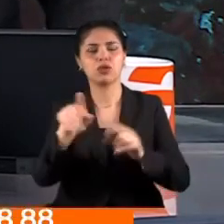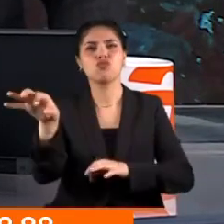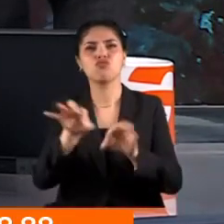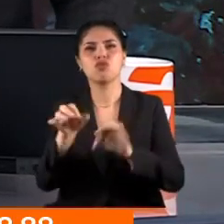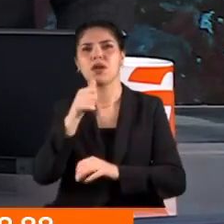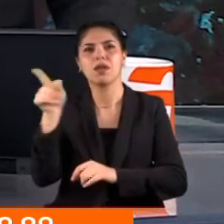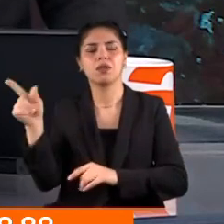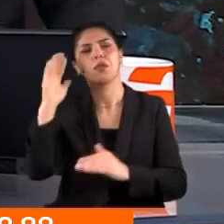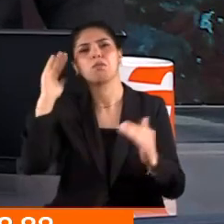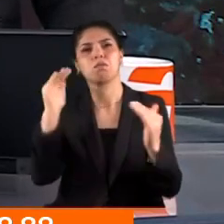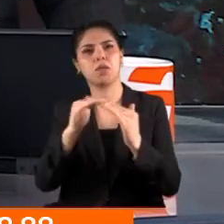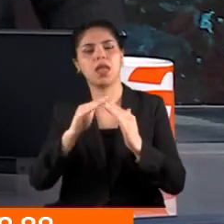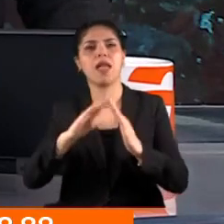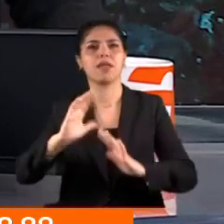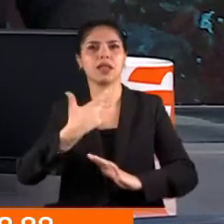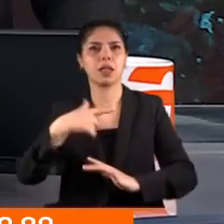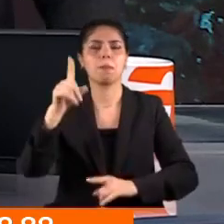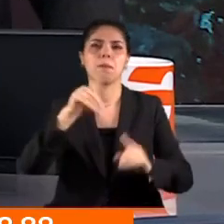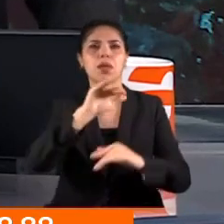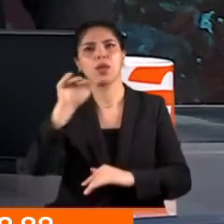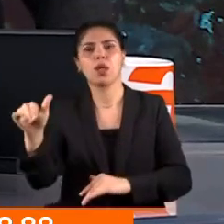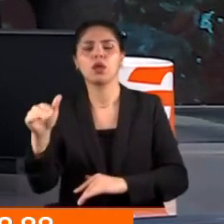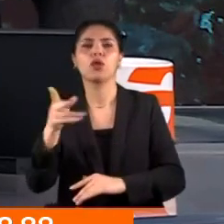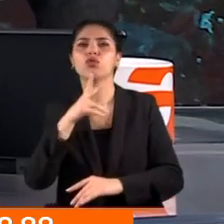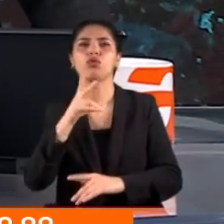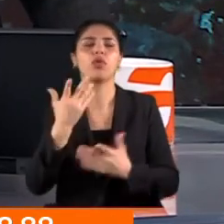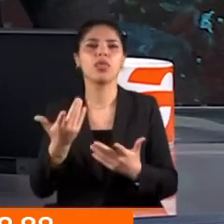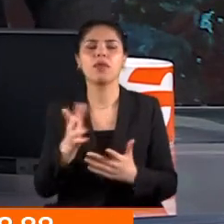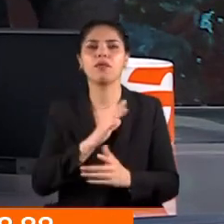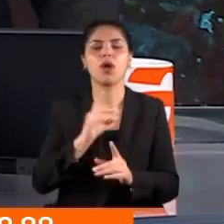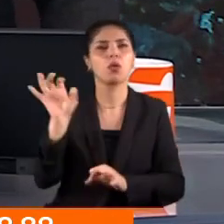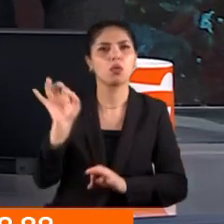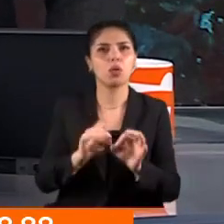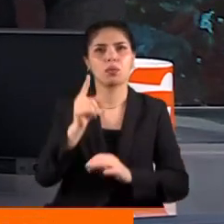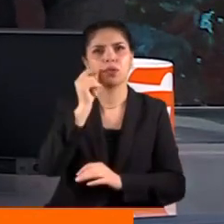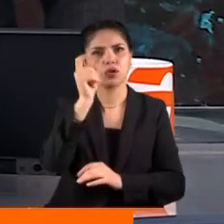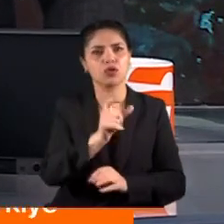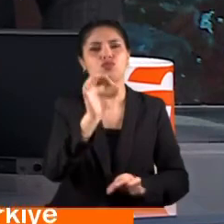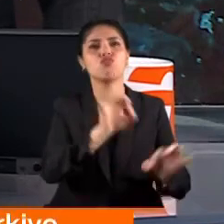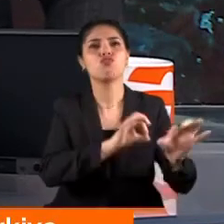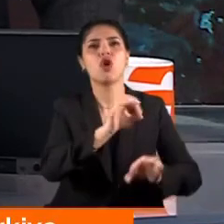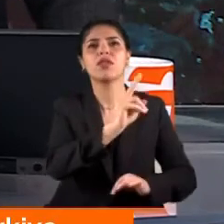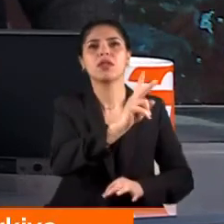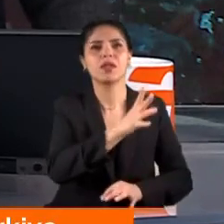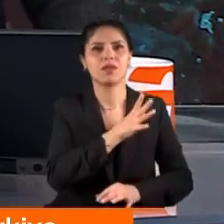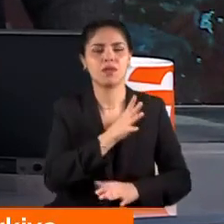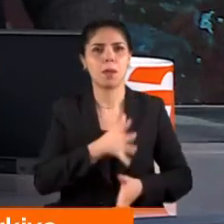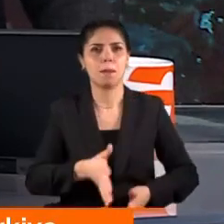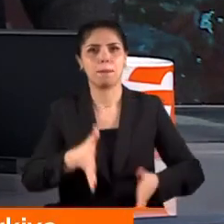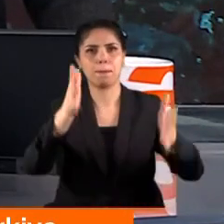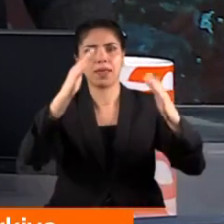müteahhitle anlaştılar. Daire sahipleri ara ara gelip son durumu kontrol ediyordu. Aralarından biri de mühendisti. Yeni yükselen